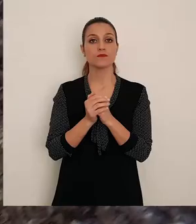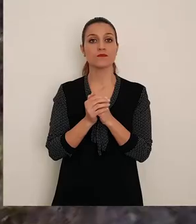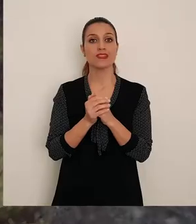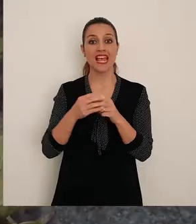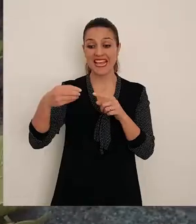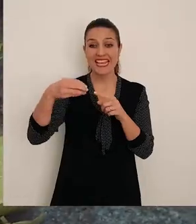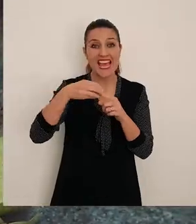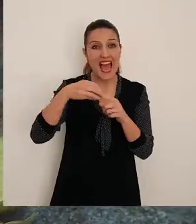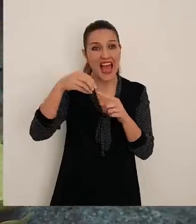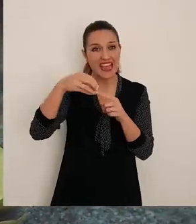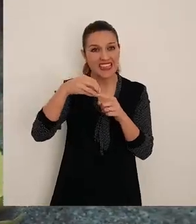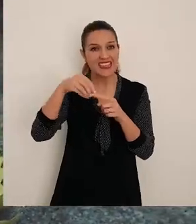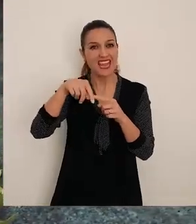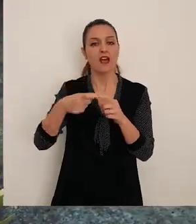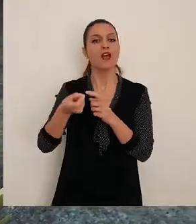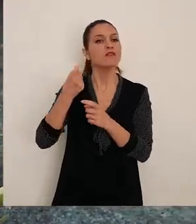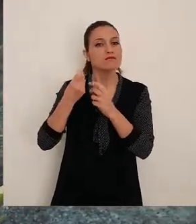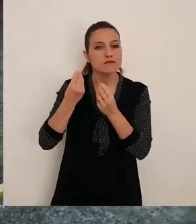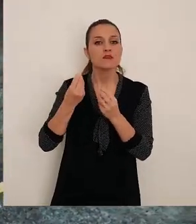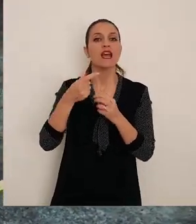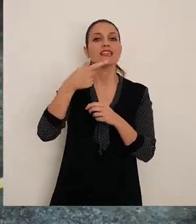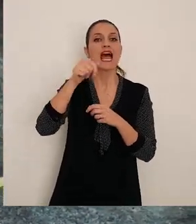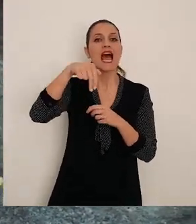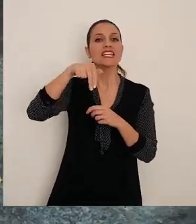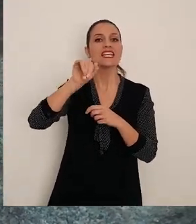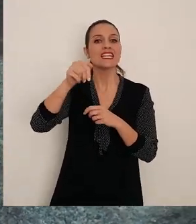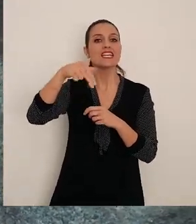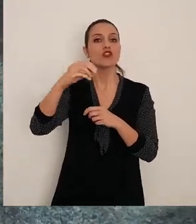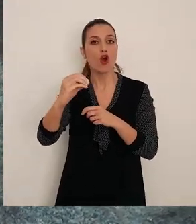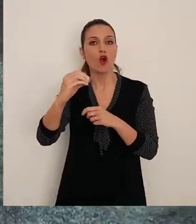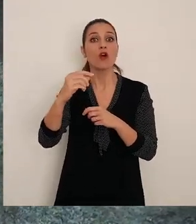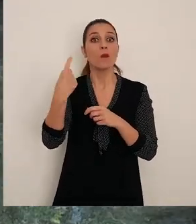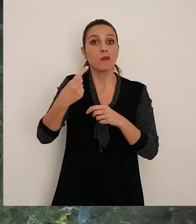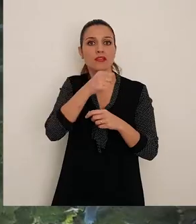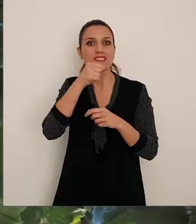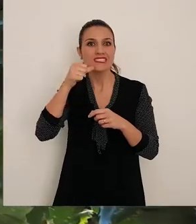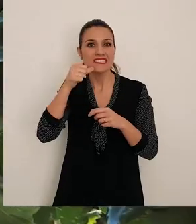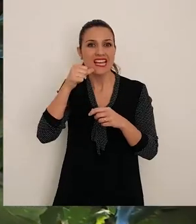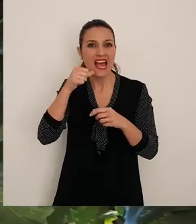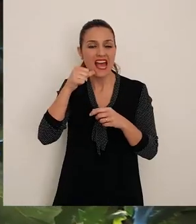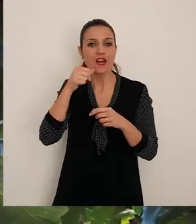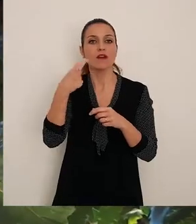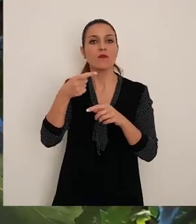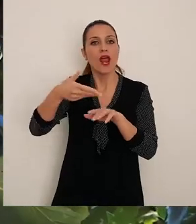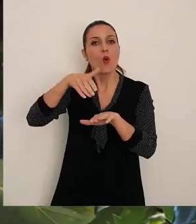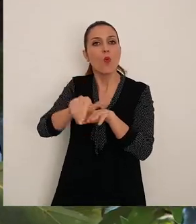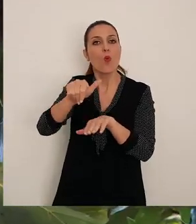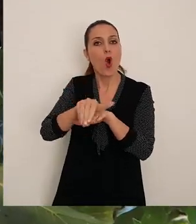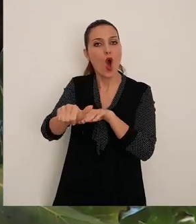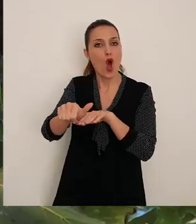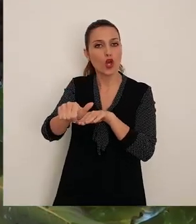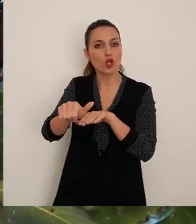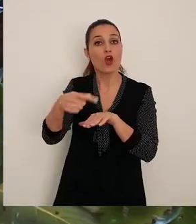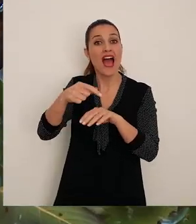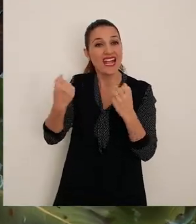Dalle grandi ghiande, infatti, si ricavava il tannino, una sostanza utile nell'attività di produzione del cuoio, un tempo molto diffusa nel